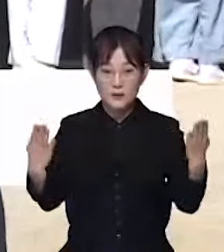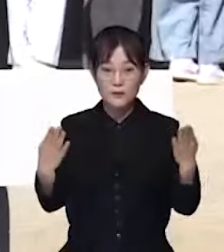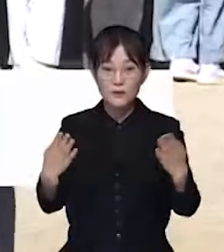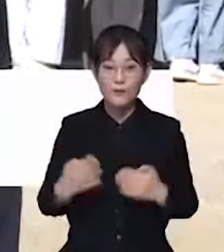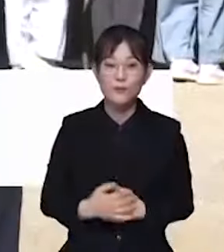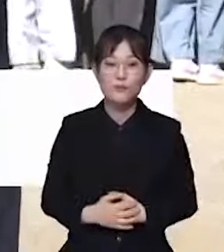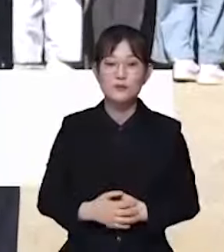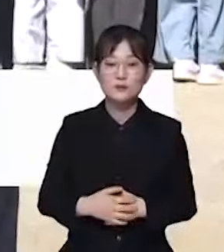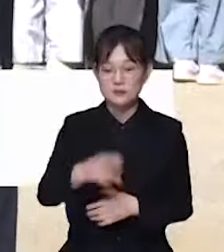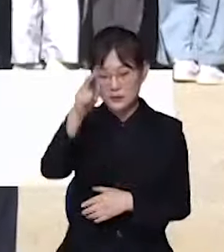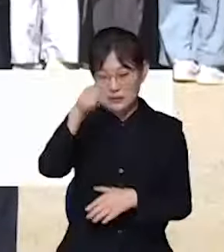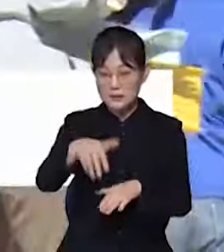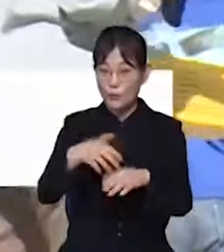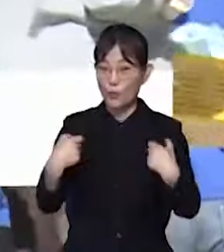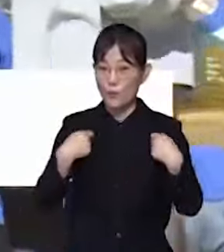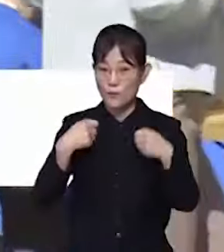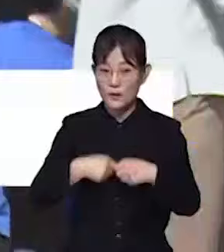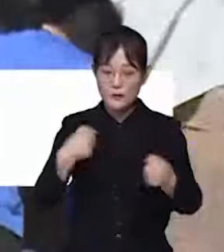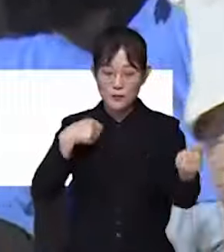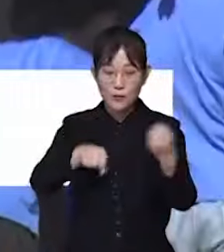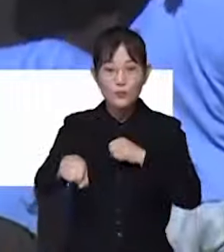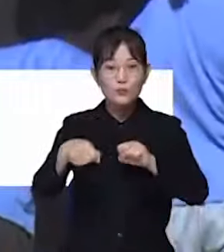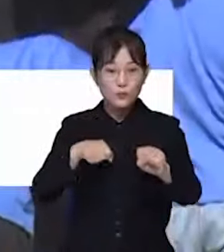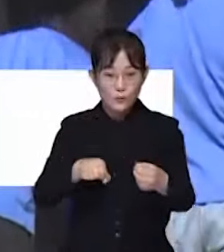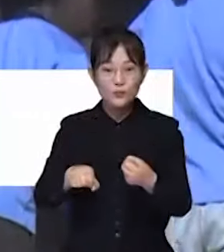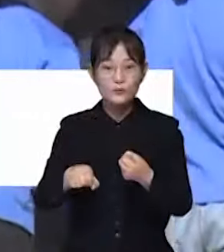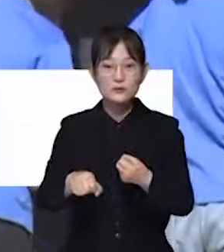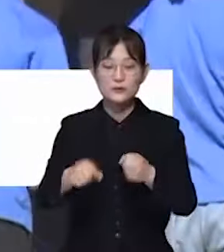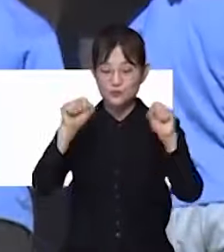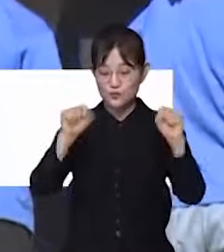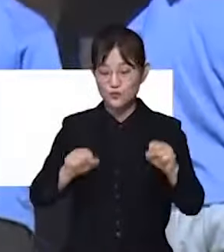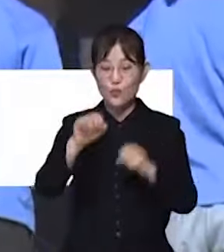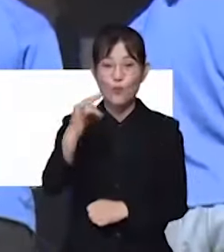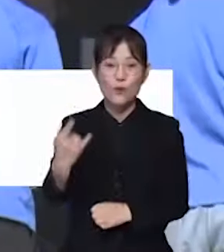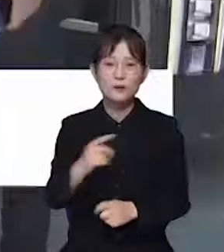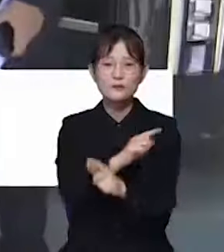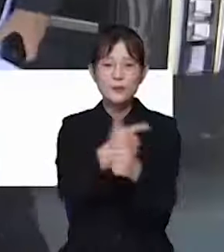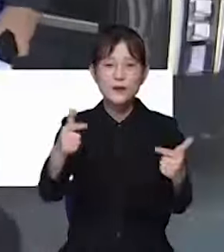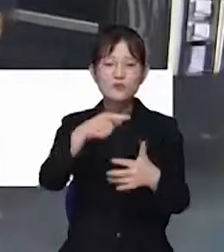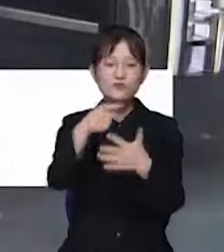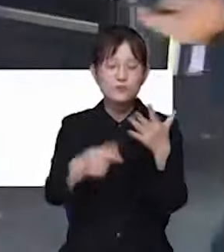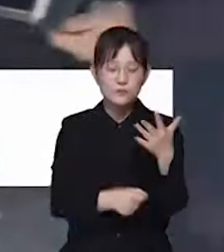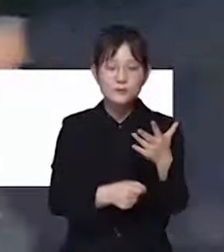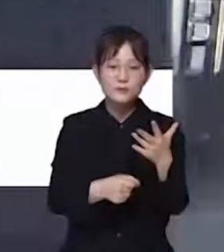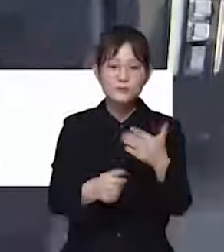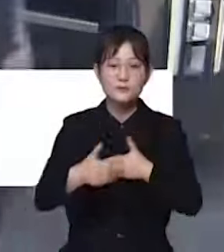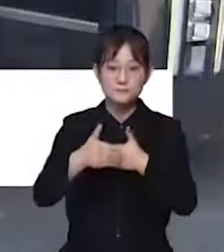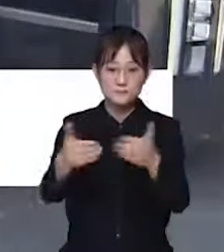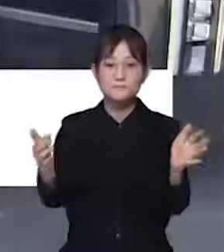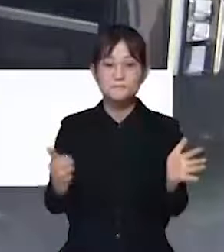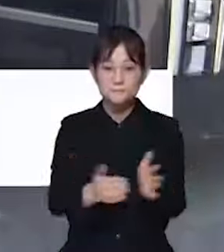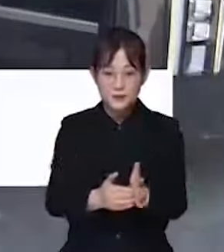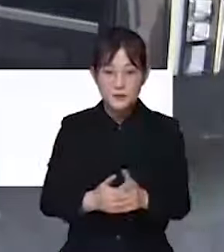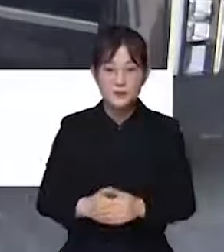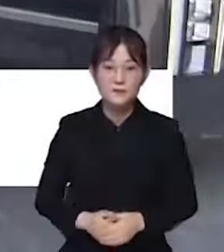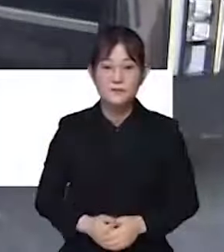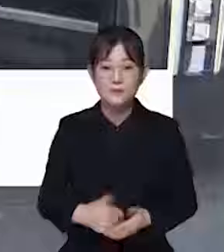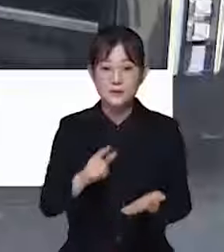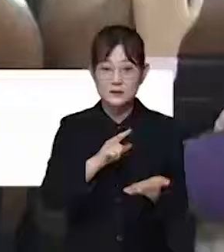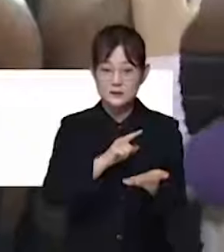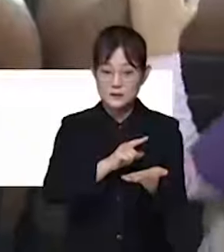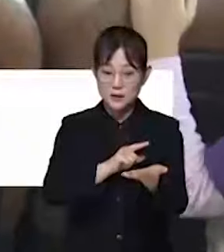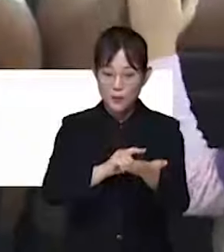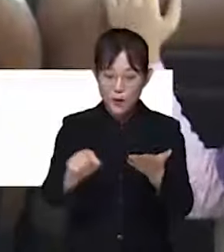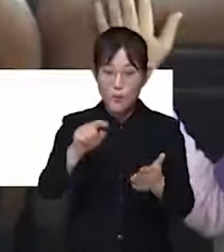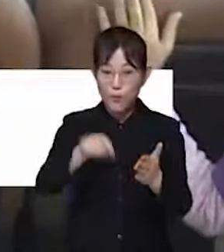근무자 직업체험, 태권도 공연, 명랑운동회 등 다양한 프로그램을 진행했습니다. 하성일